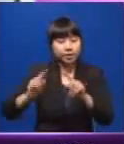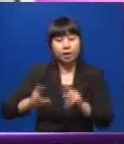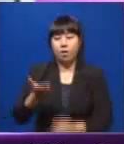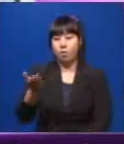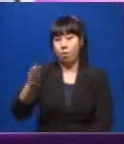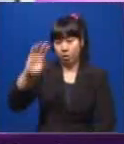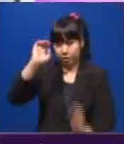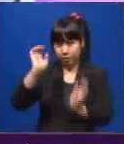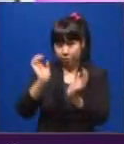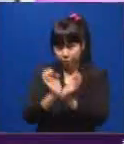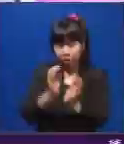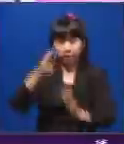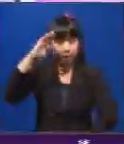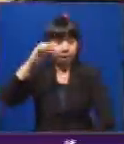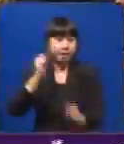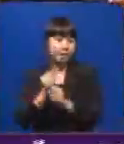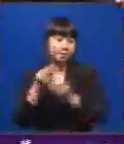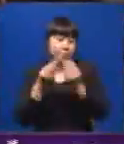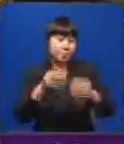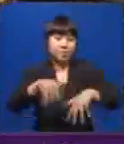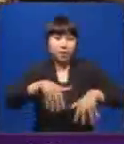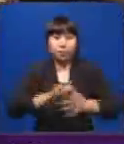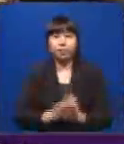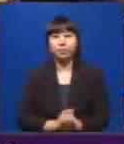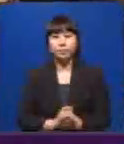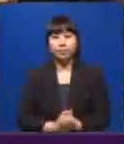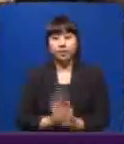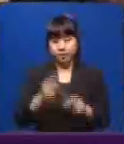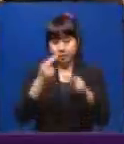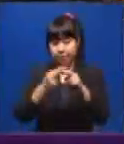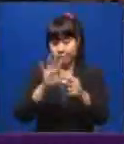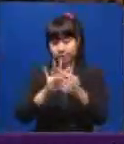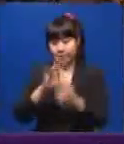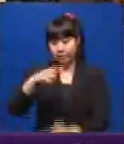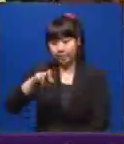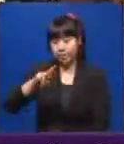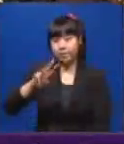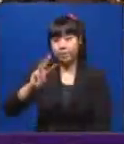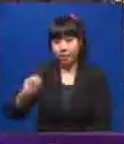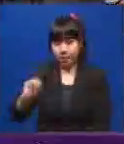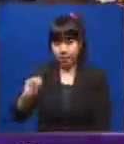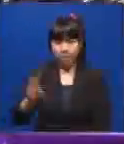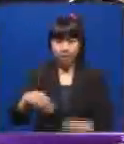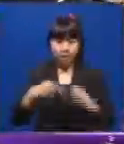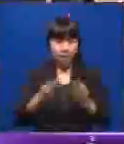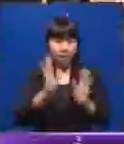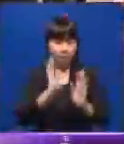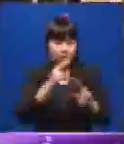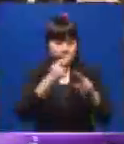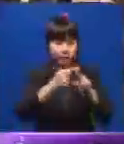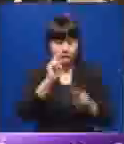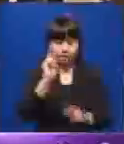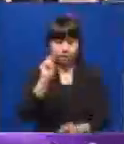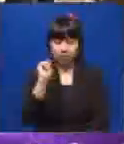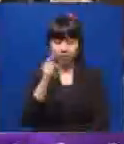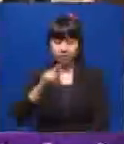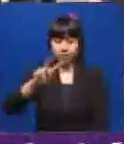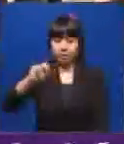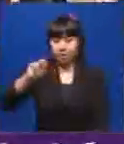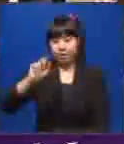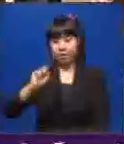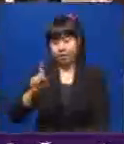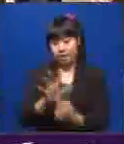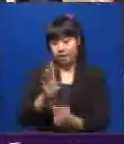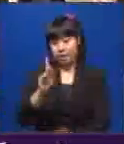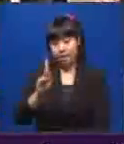ที่เพื่อประชาชนพลเอกเปรมตินสุรานนท์ประธานองคมนตรีและรัฐบุรุษให้พลเอกธนศักดิ์ปฏิมาประกรณ์ผู้บัญชาการทหารสูง